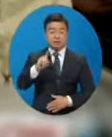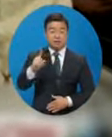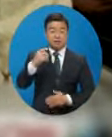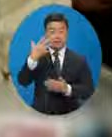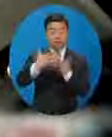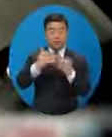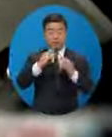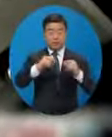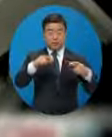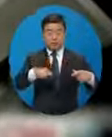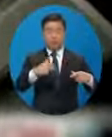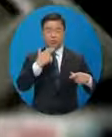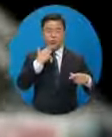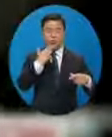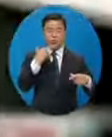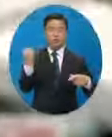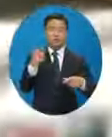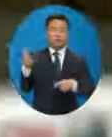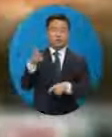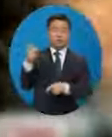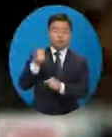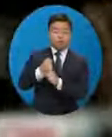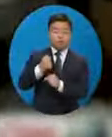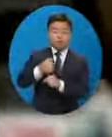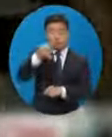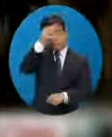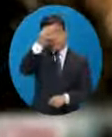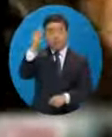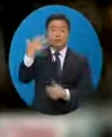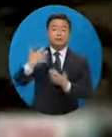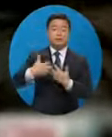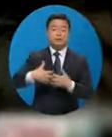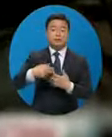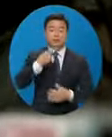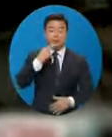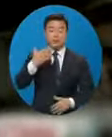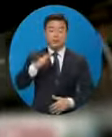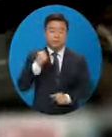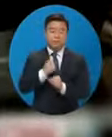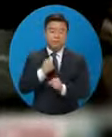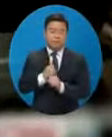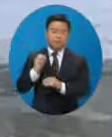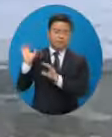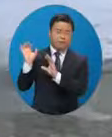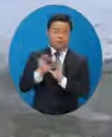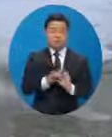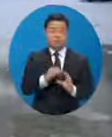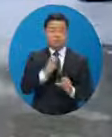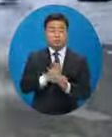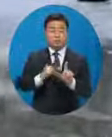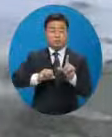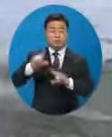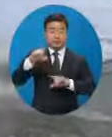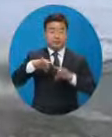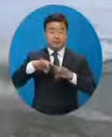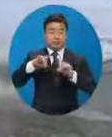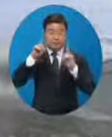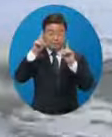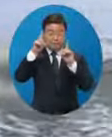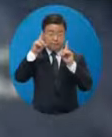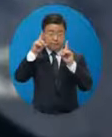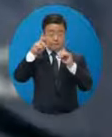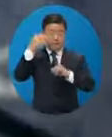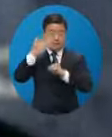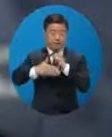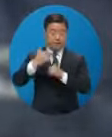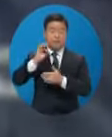최신 장비도 없지만 영화 제작이 쉴 새 없이 이어지고 있습니다. 주로 디지털 카메라를 이용하는 나이지리아의